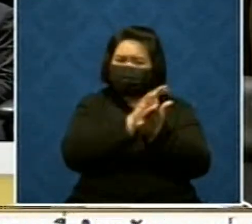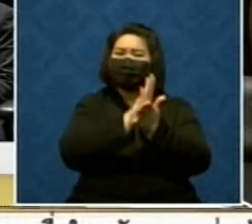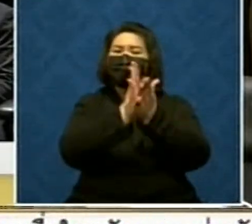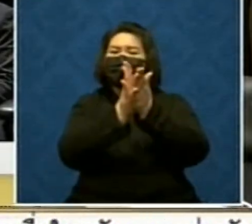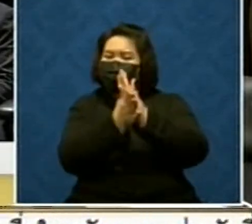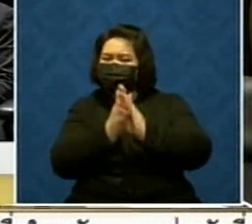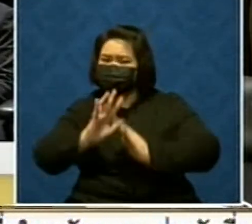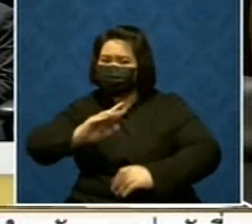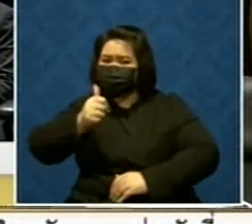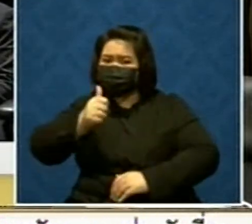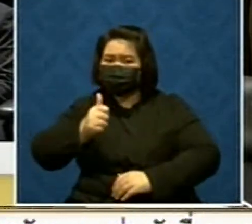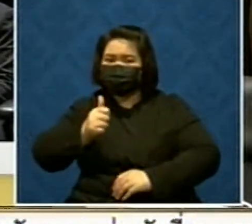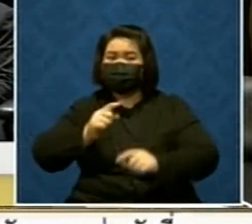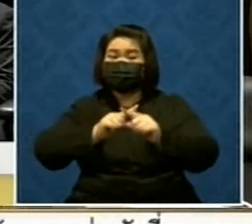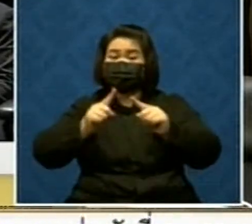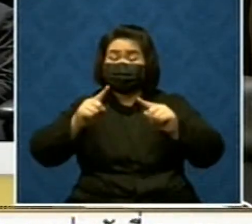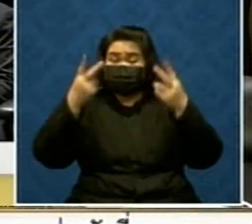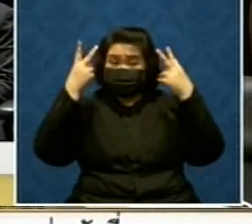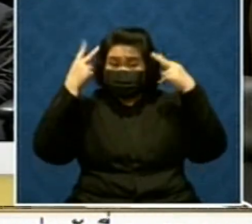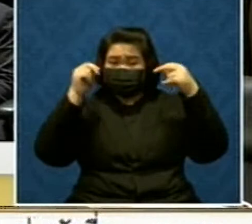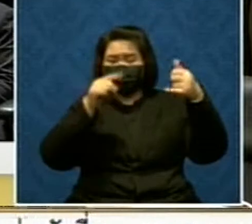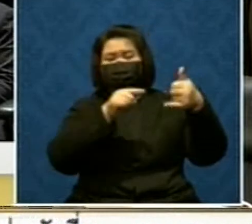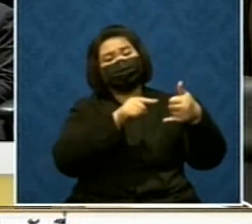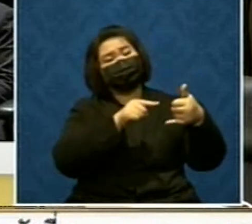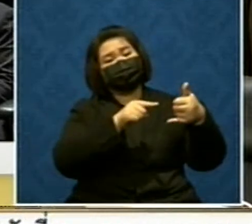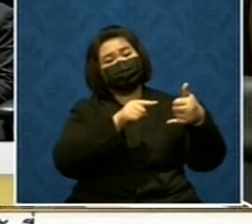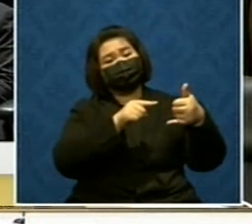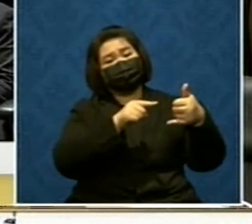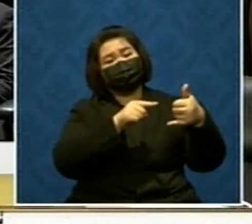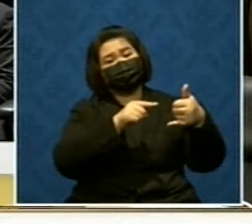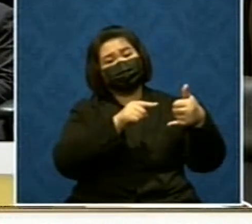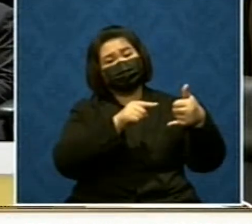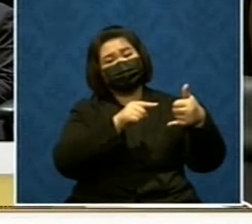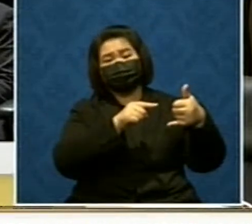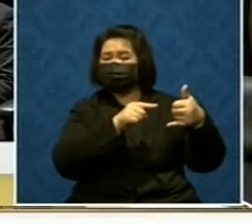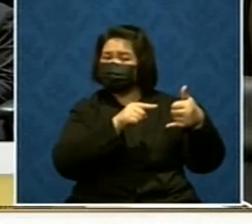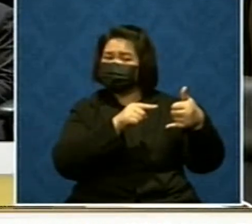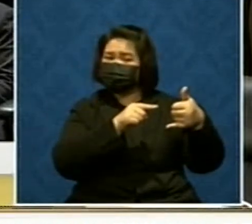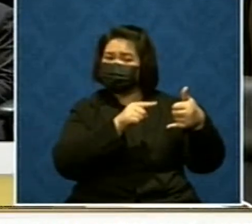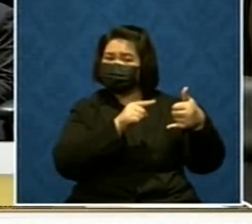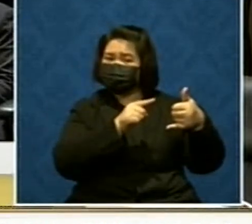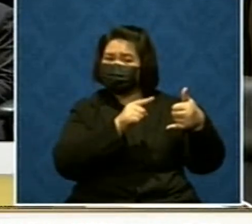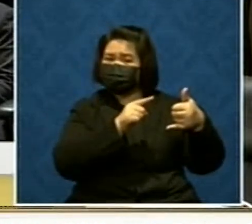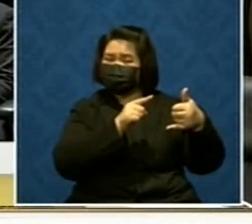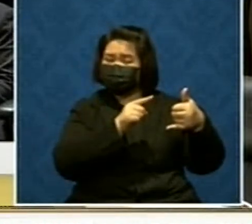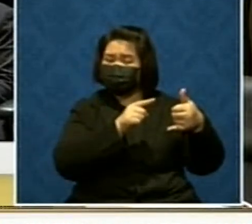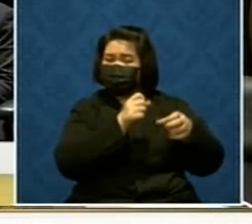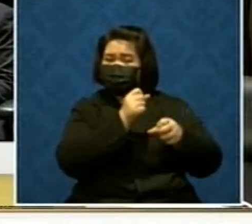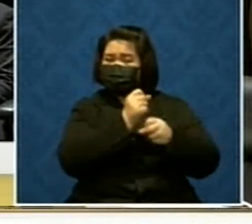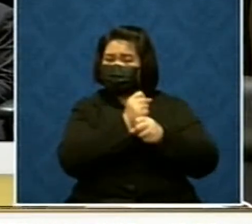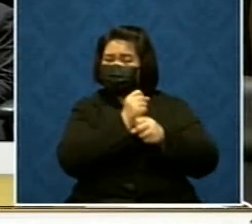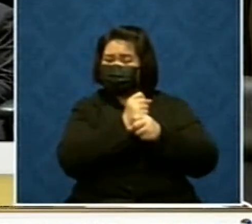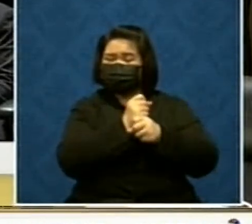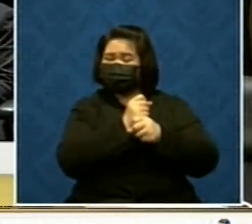ใดที่นายกรัฐมนตรีที่เราอภิปรายไม่ไว้วางใจเนี่ยยังทำในสิ่ง